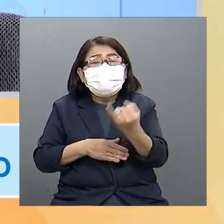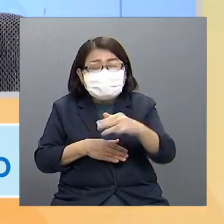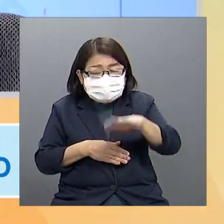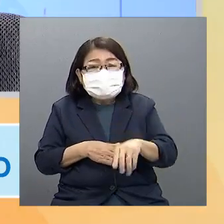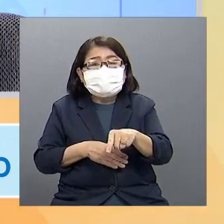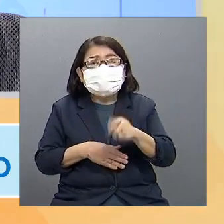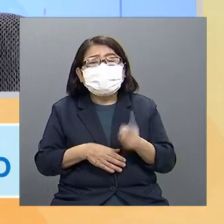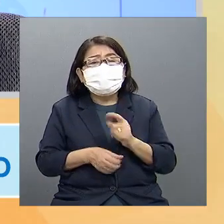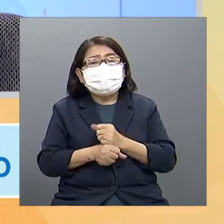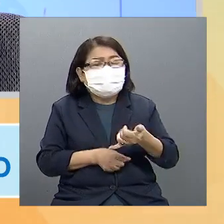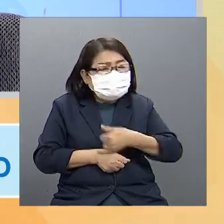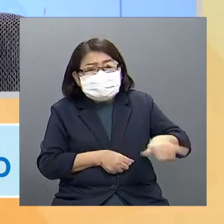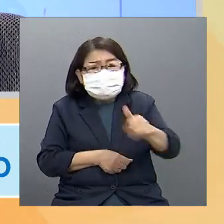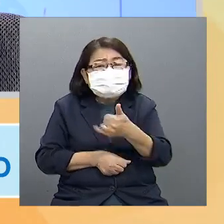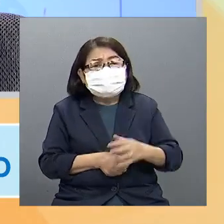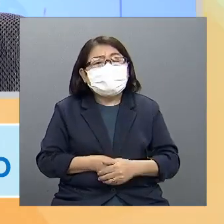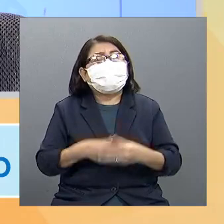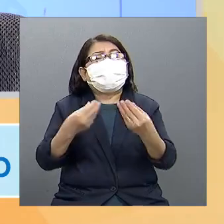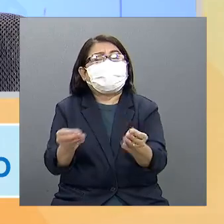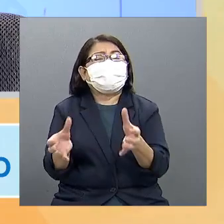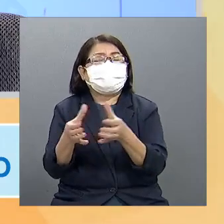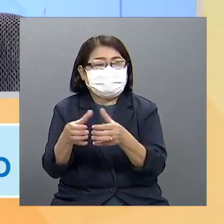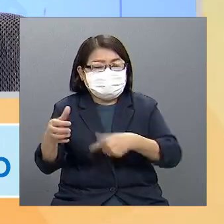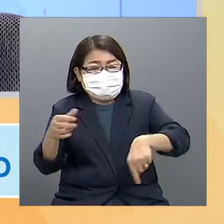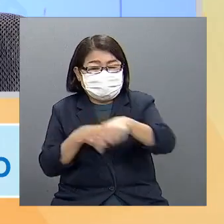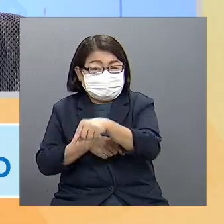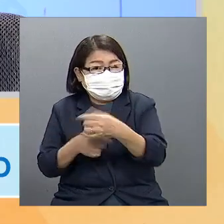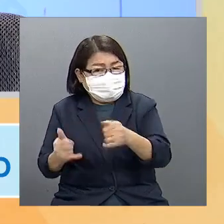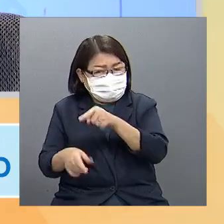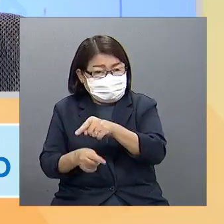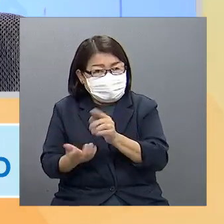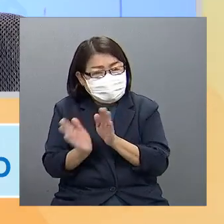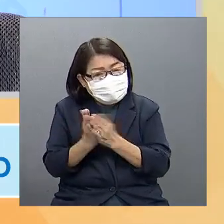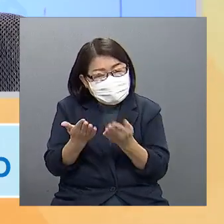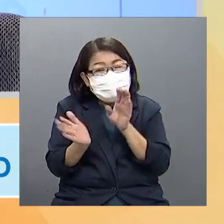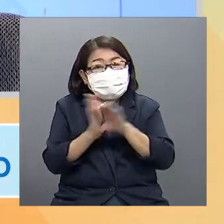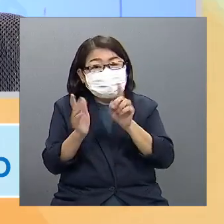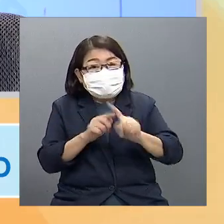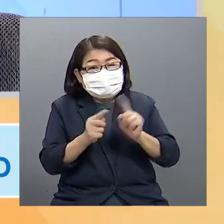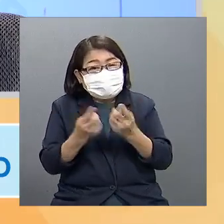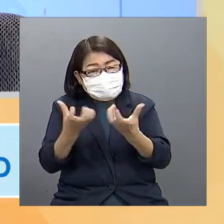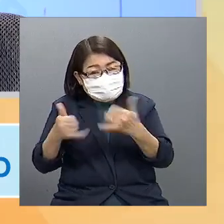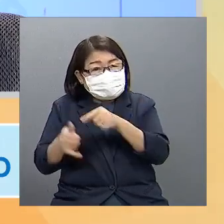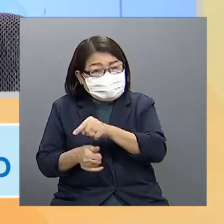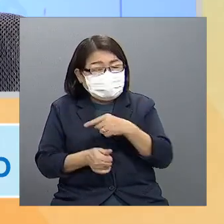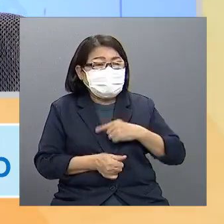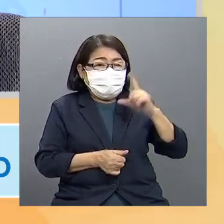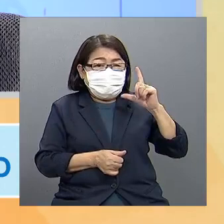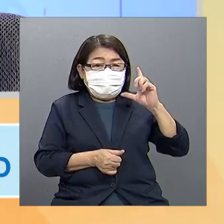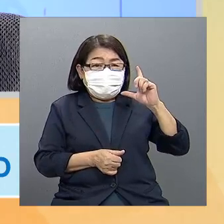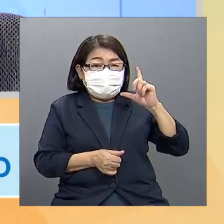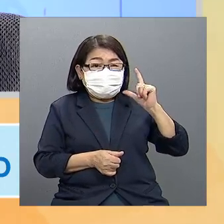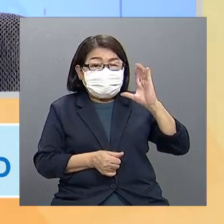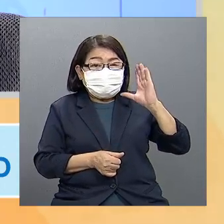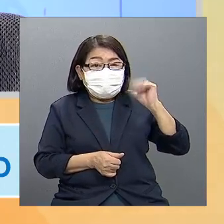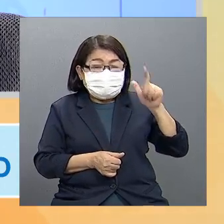ามุมอยู่ใช่ไหมคะซึ่งตรงนี้ถ้าท่านต้องเป็นตัวกลางนะคะที่จะเป็นคนคอย